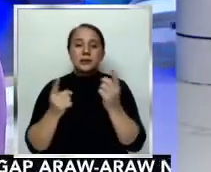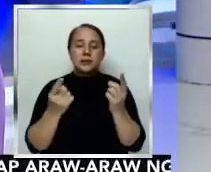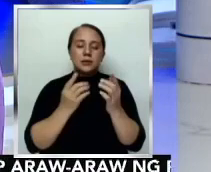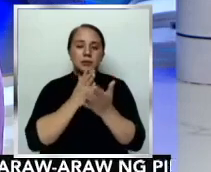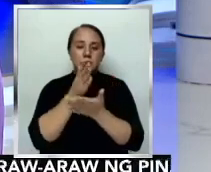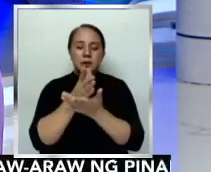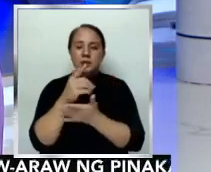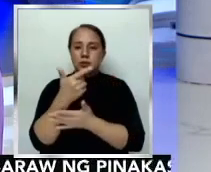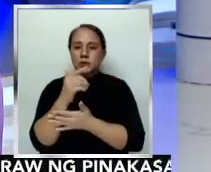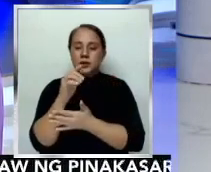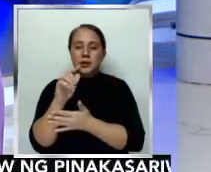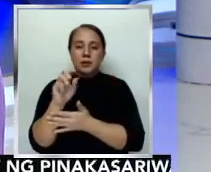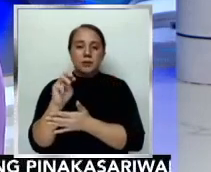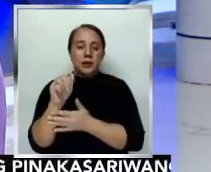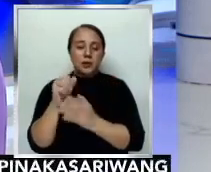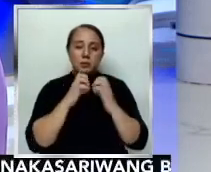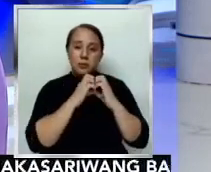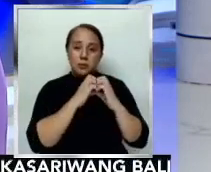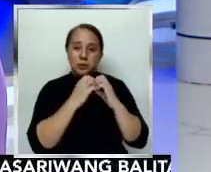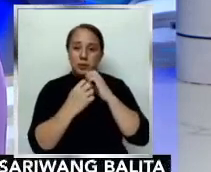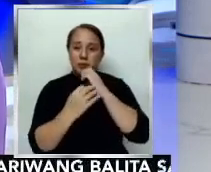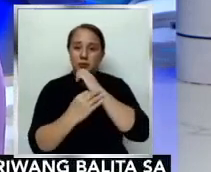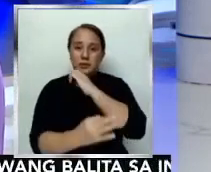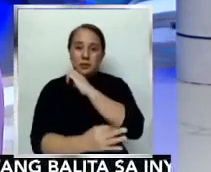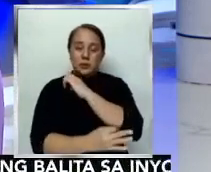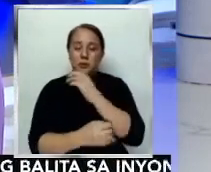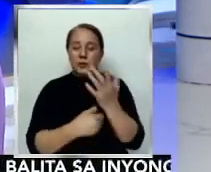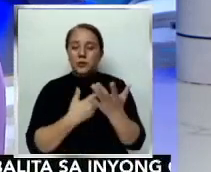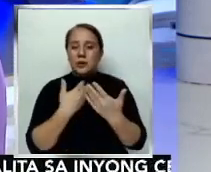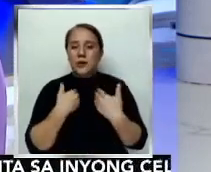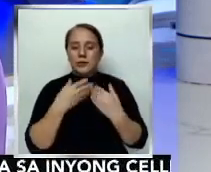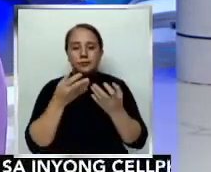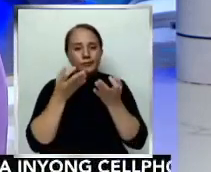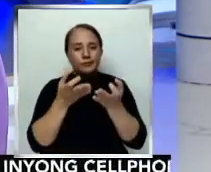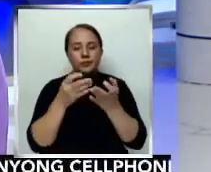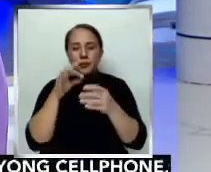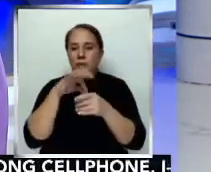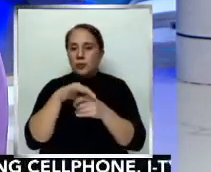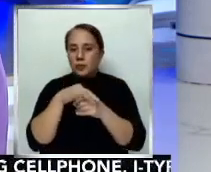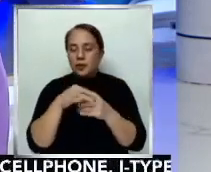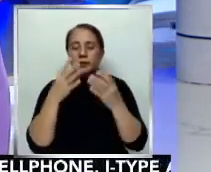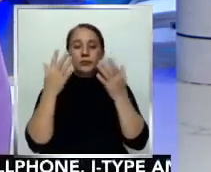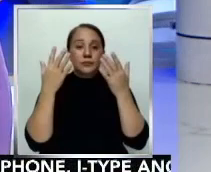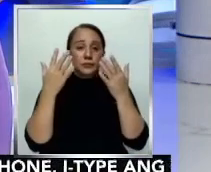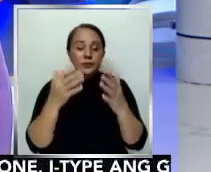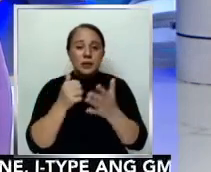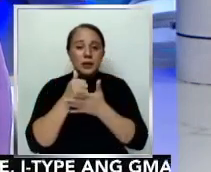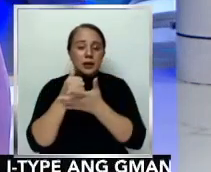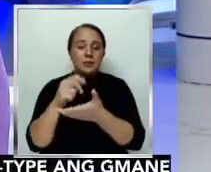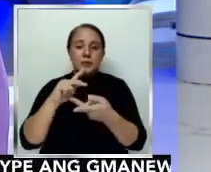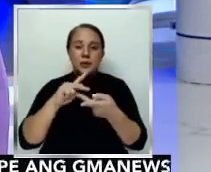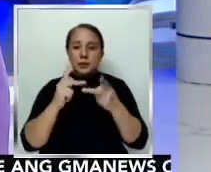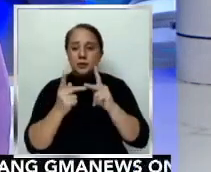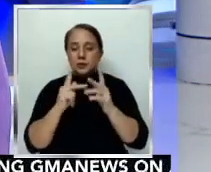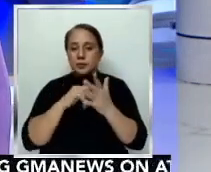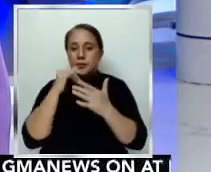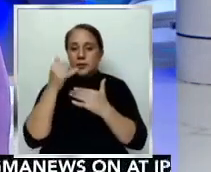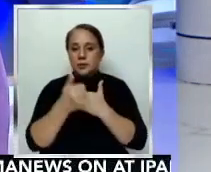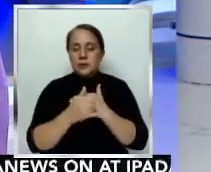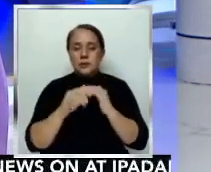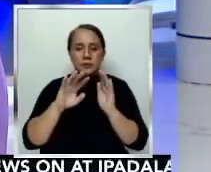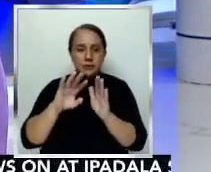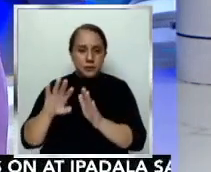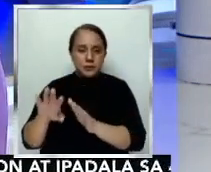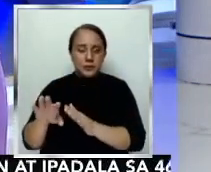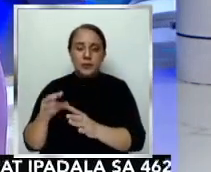Kapuso Foundation para magsagawa ng feeding program. At sa tulong ng ating partner sa proyekto, bukod sa makakain ay